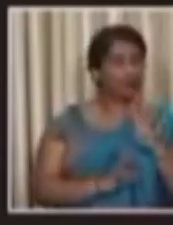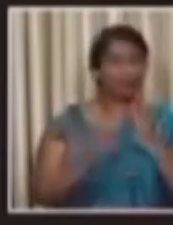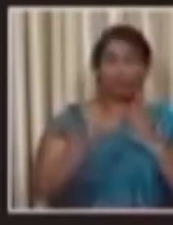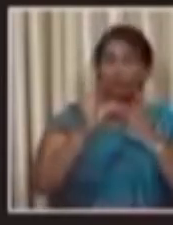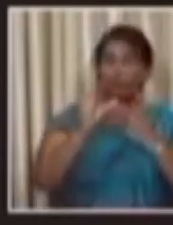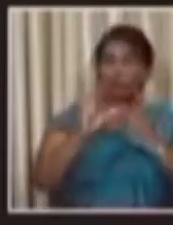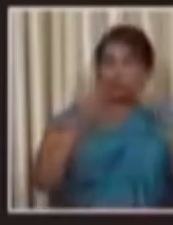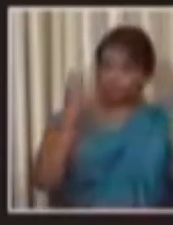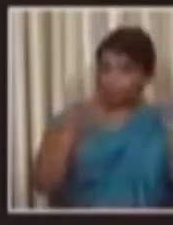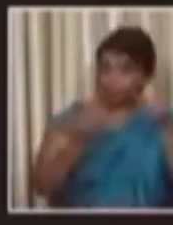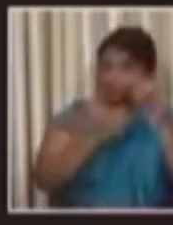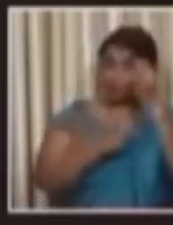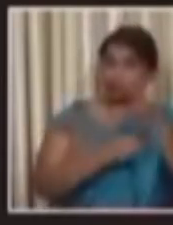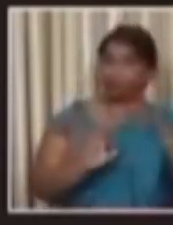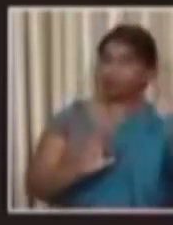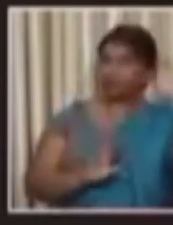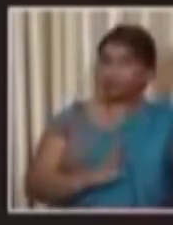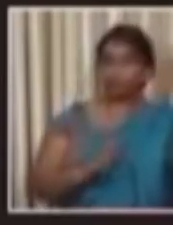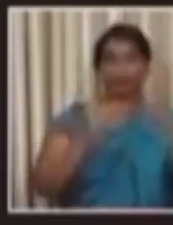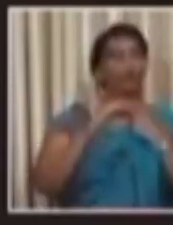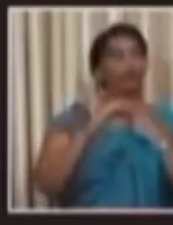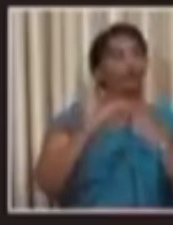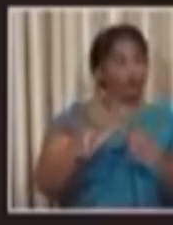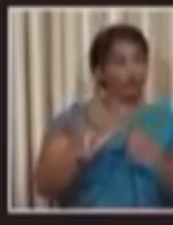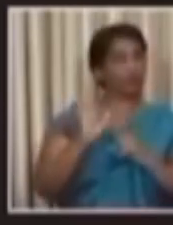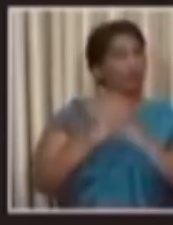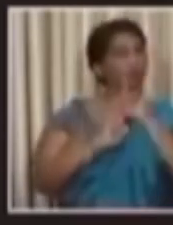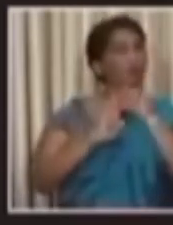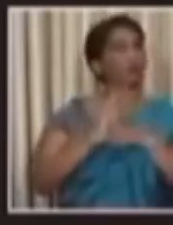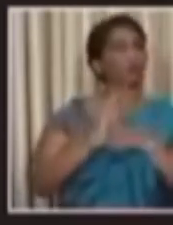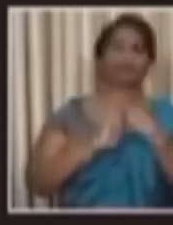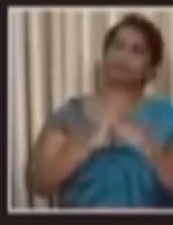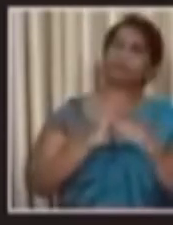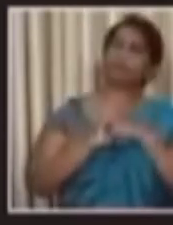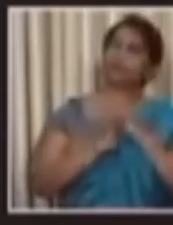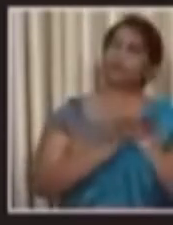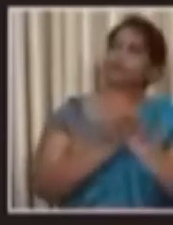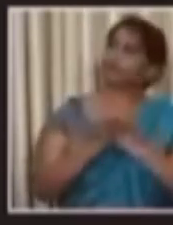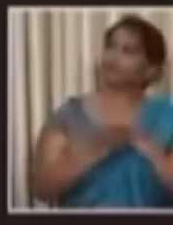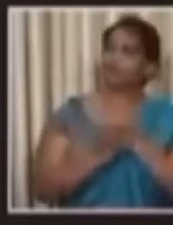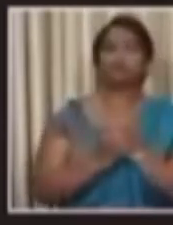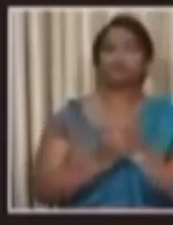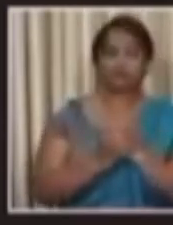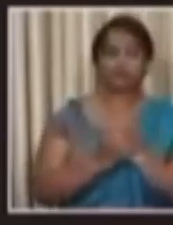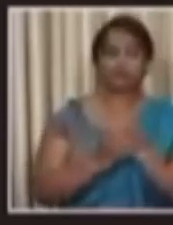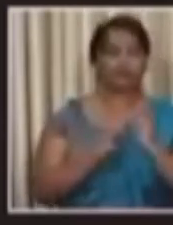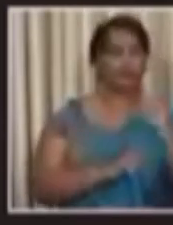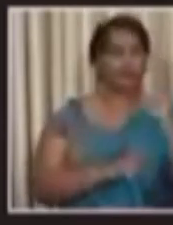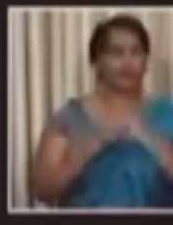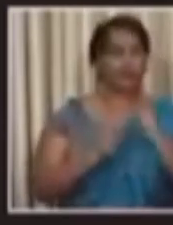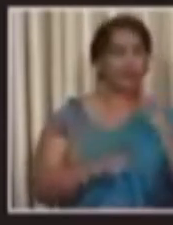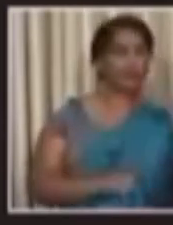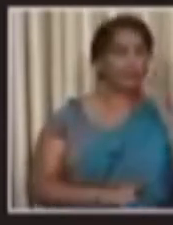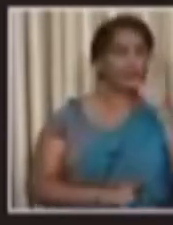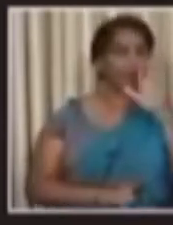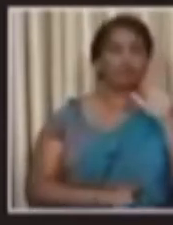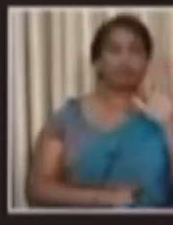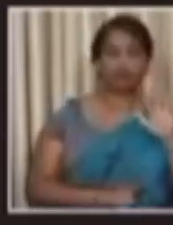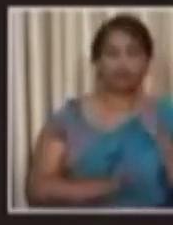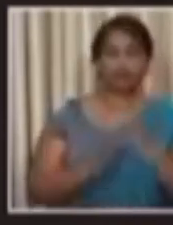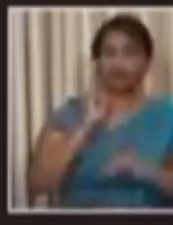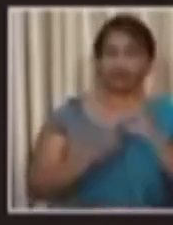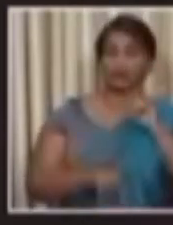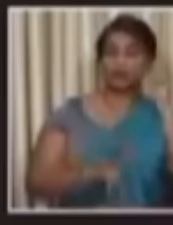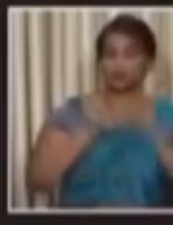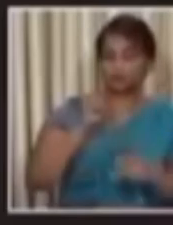උත්තර දීලා තියෙනවා. ඉතිහාසයේ නොදුන්න උත්තරයක් උතුරක් දකුණත් නැගෙනහිරත් ඔක්කොම සුද්ධ කරලා පාර්ලිමේන්තුවේ 159